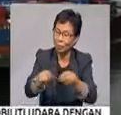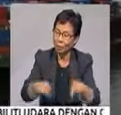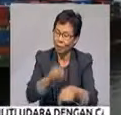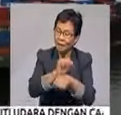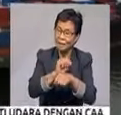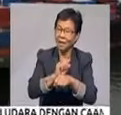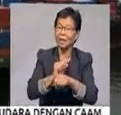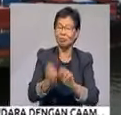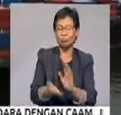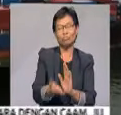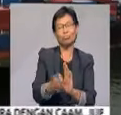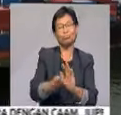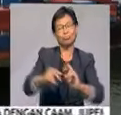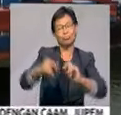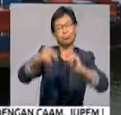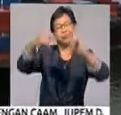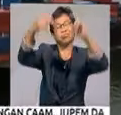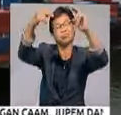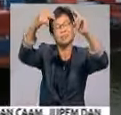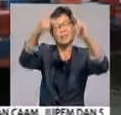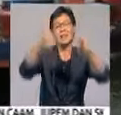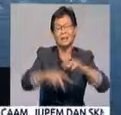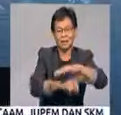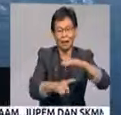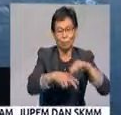meningkat. Dasar Pengangkutan Negara